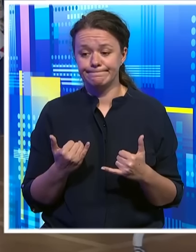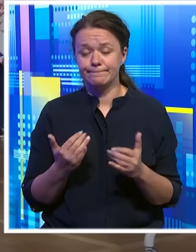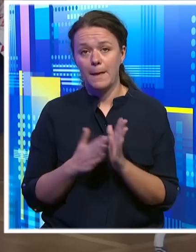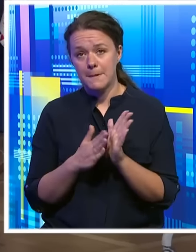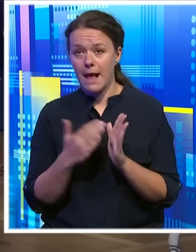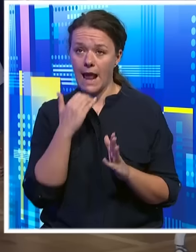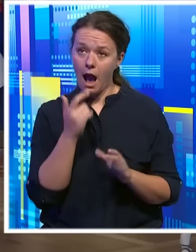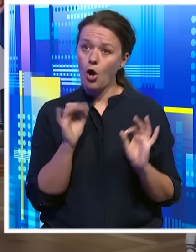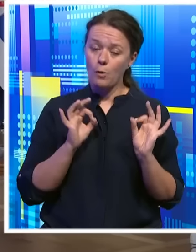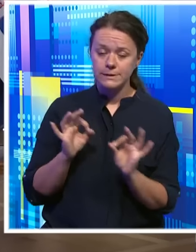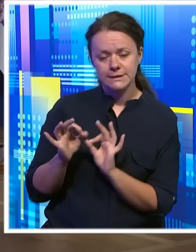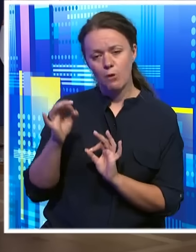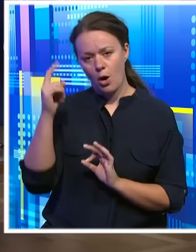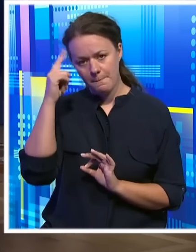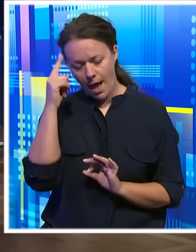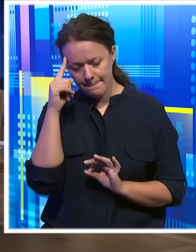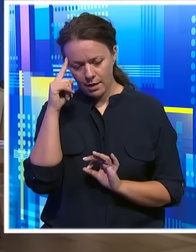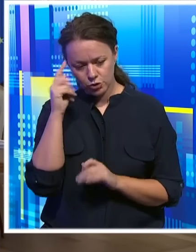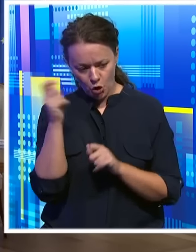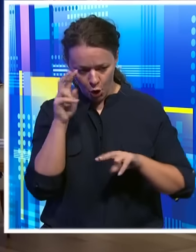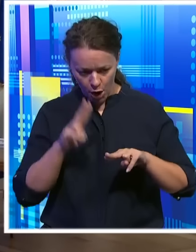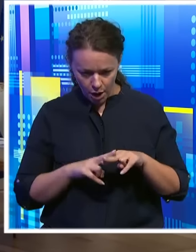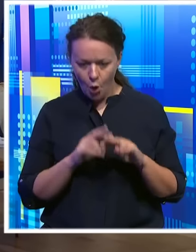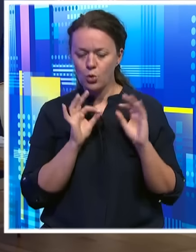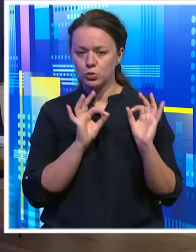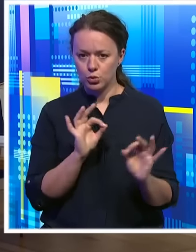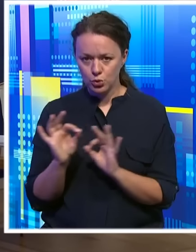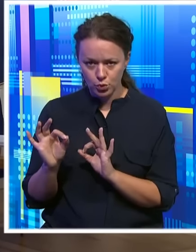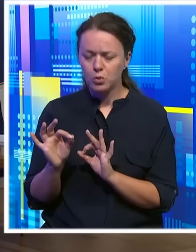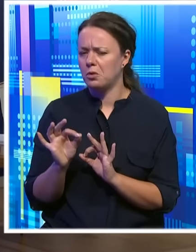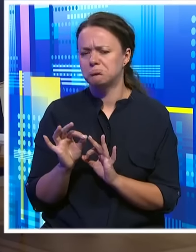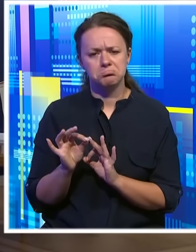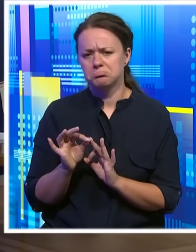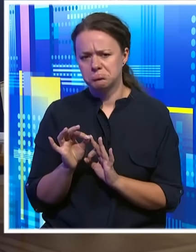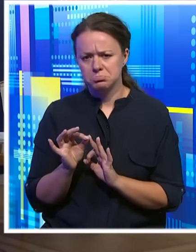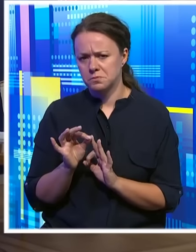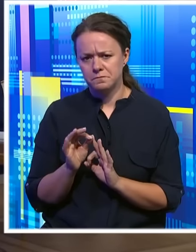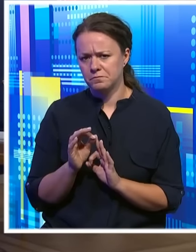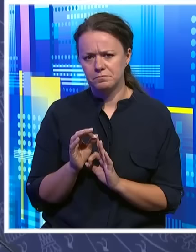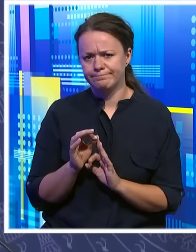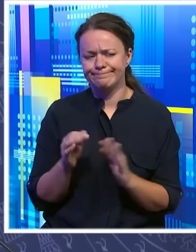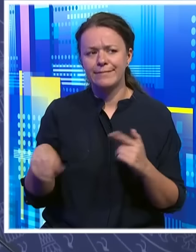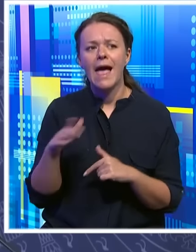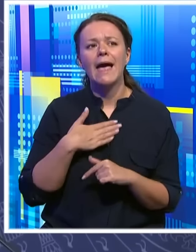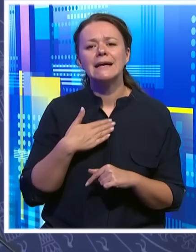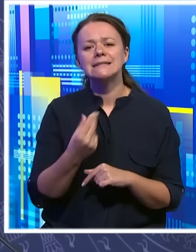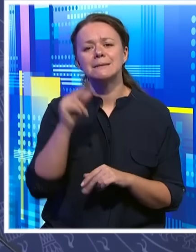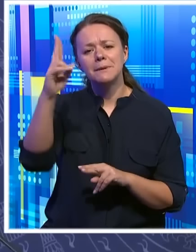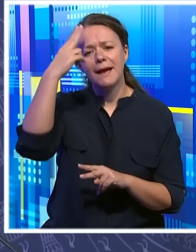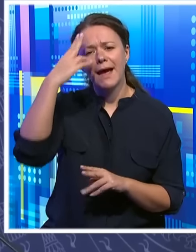mudro odlučili, a ne sumnjam u naš talenat da svaku svoju šansu uništimo